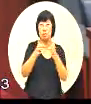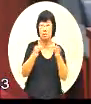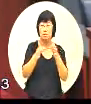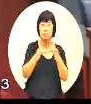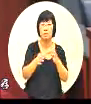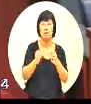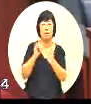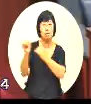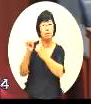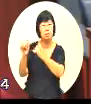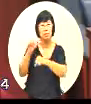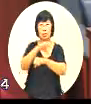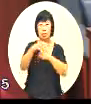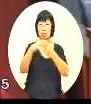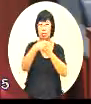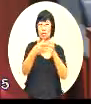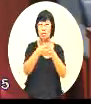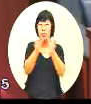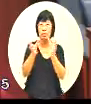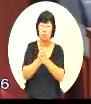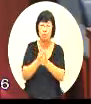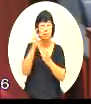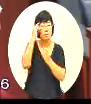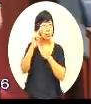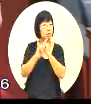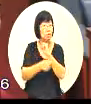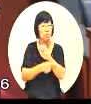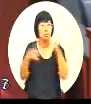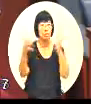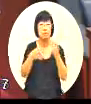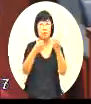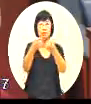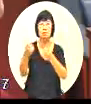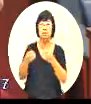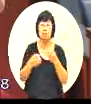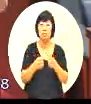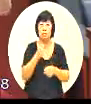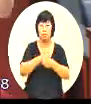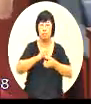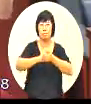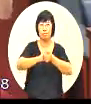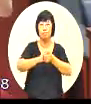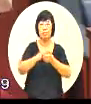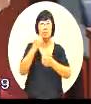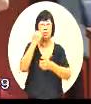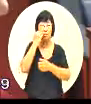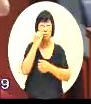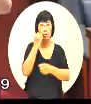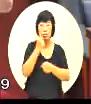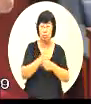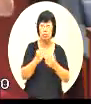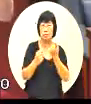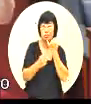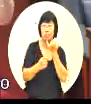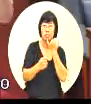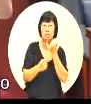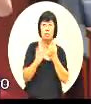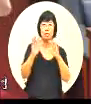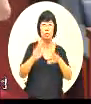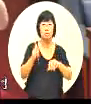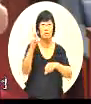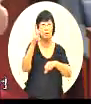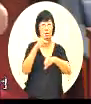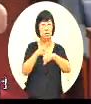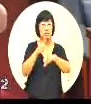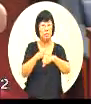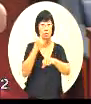见、让环保团体的意见，大家来共同讨论，然后来做决定。如果什么是可以做，那依我们现在的科技水准